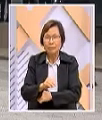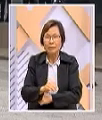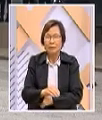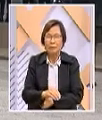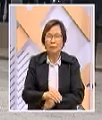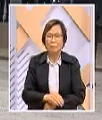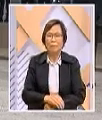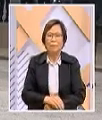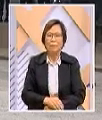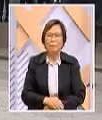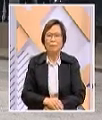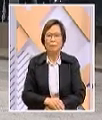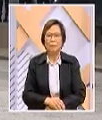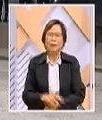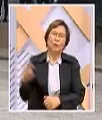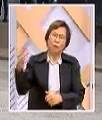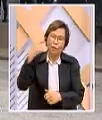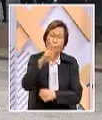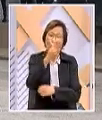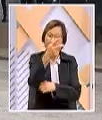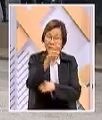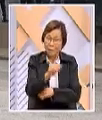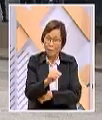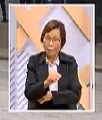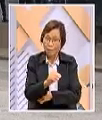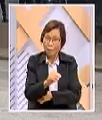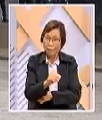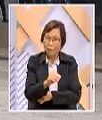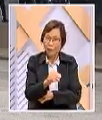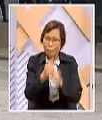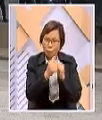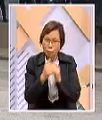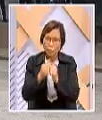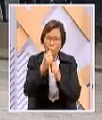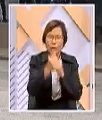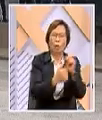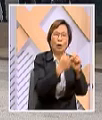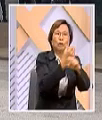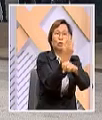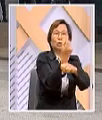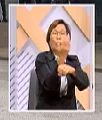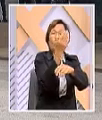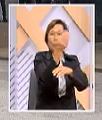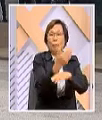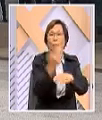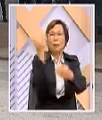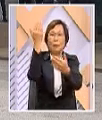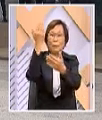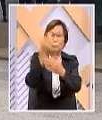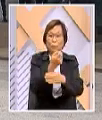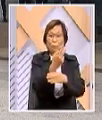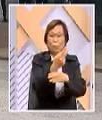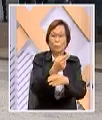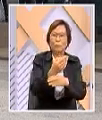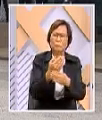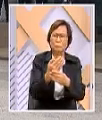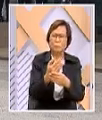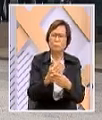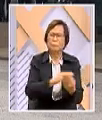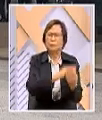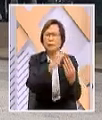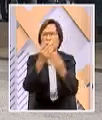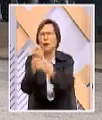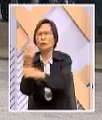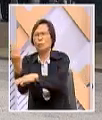anda. Ada radio RTM yang menemani anda daripada pukul 12 malam, 12 tengah malam hingga 6 pagi sudah semestinya